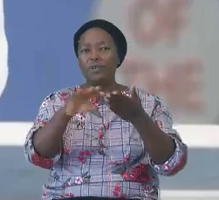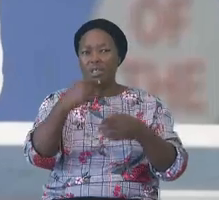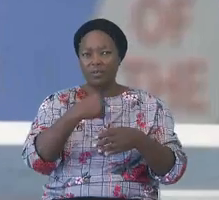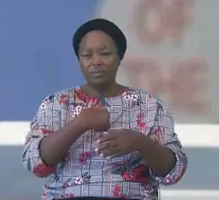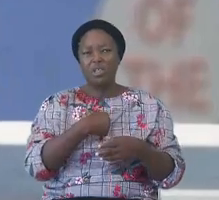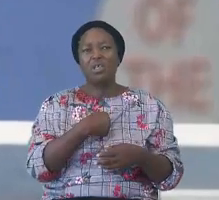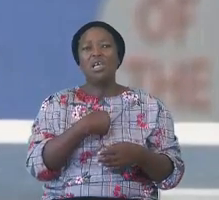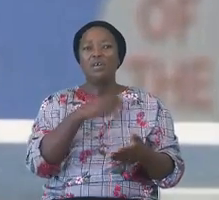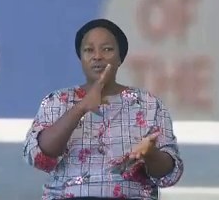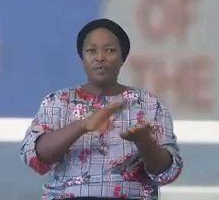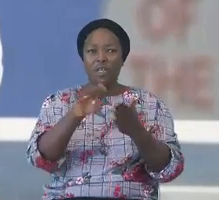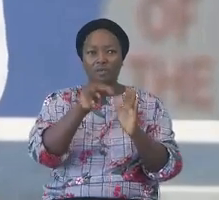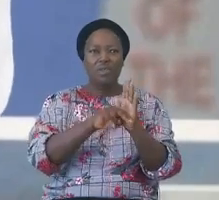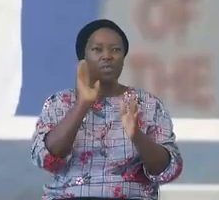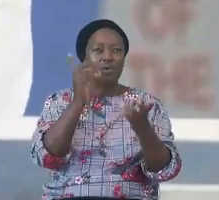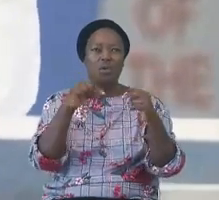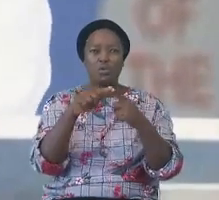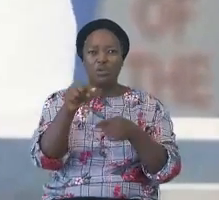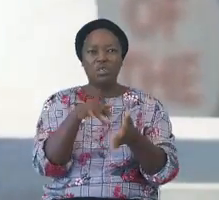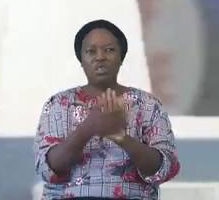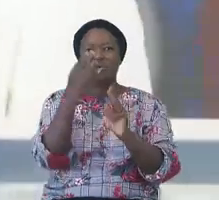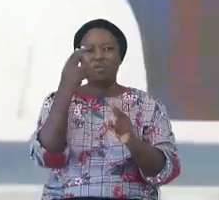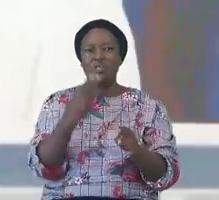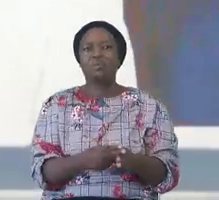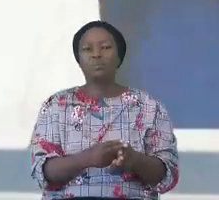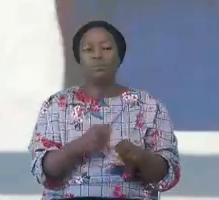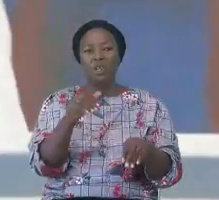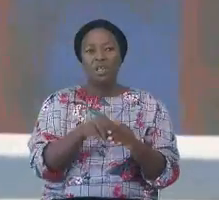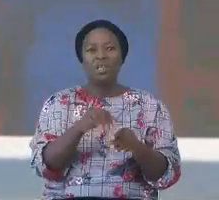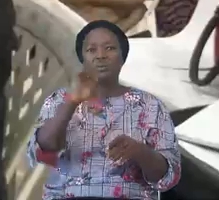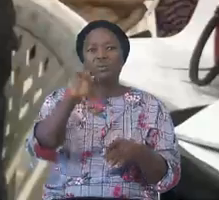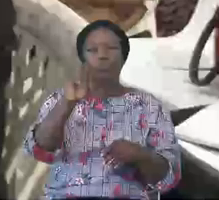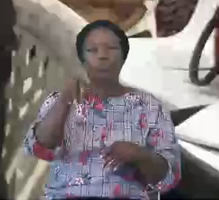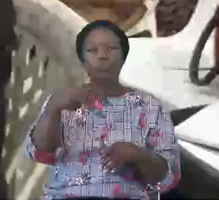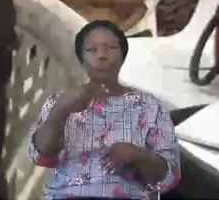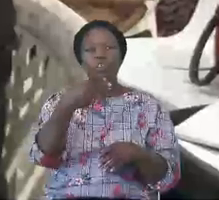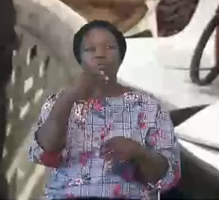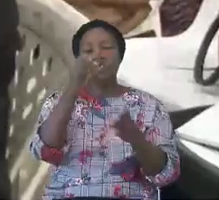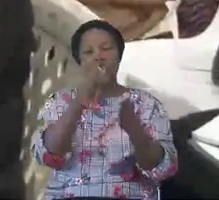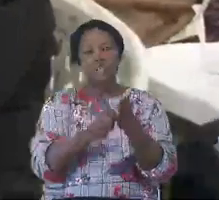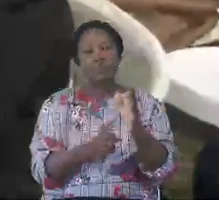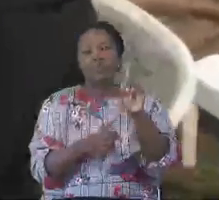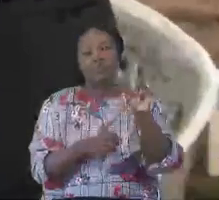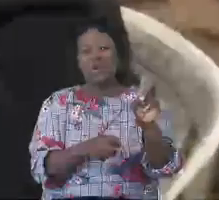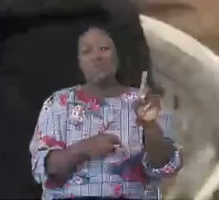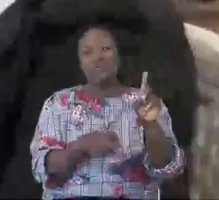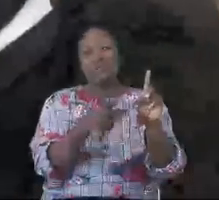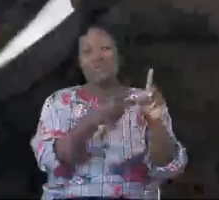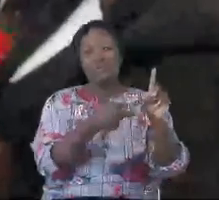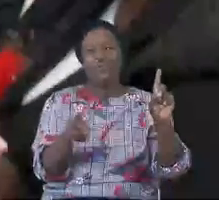la prière de Jésus-Christ. Père, pardonne-moi. Le pardon viendra pour toi.